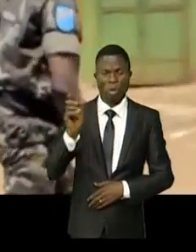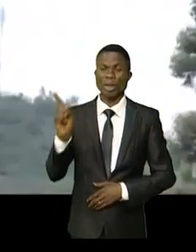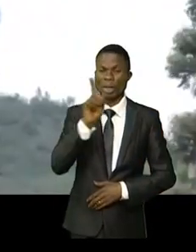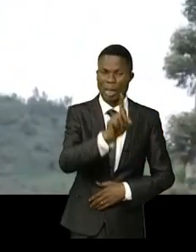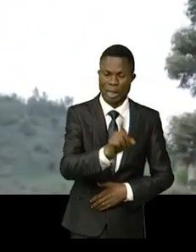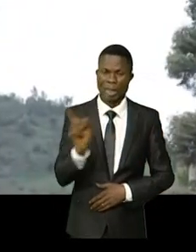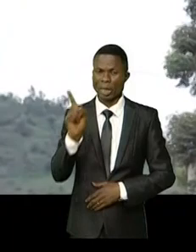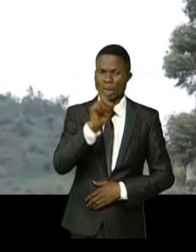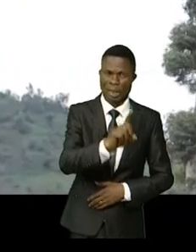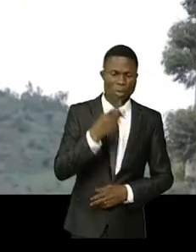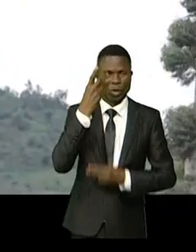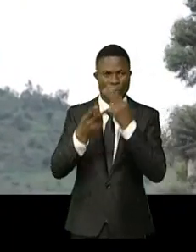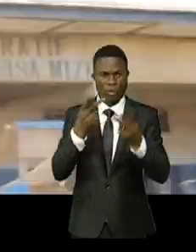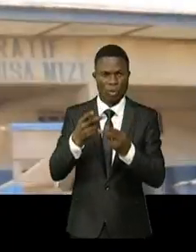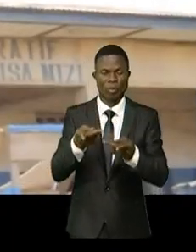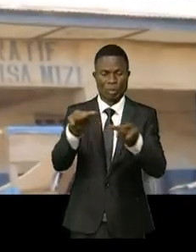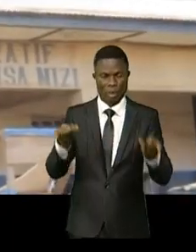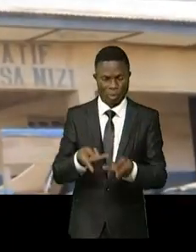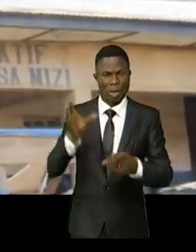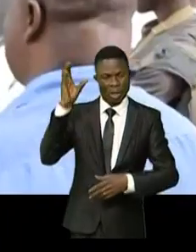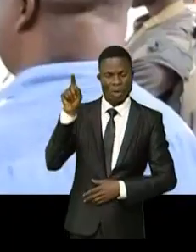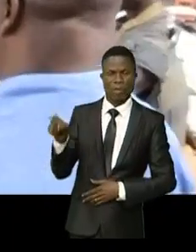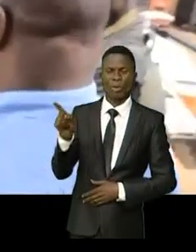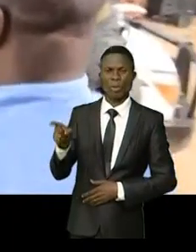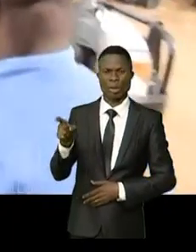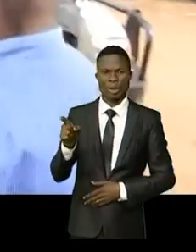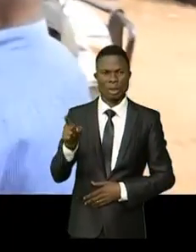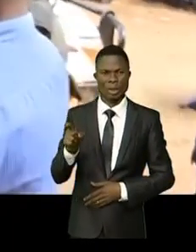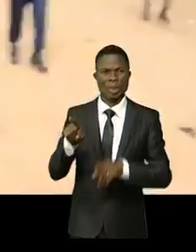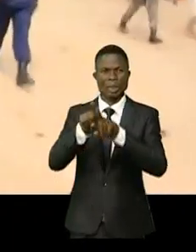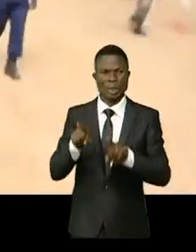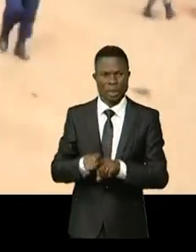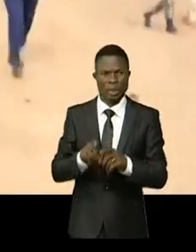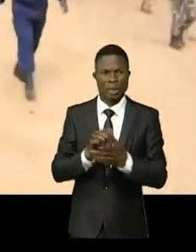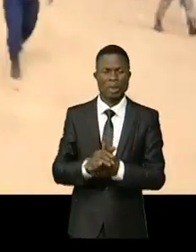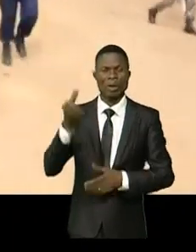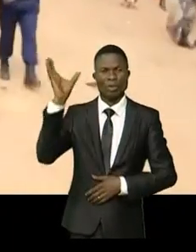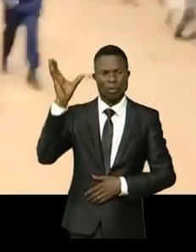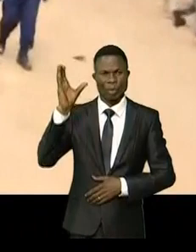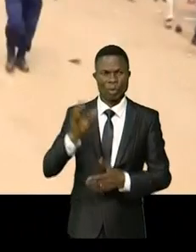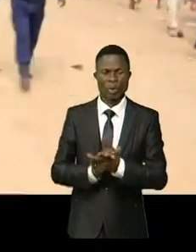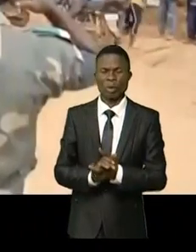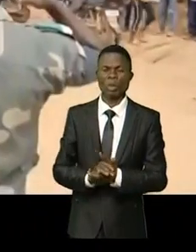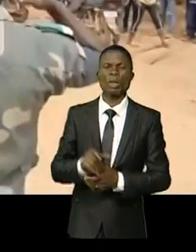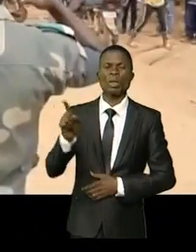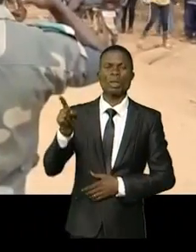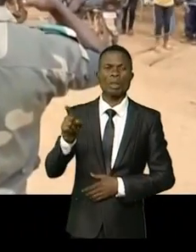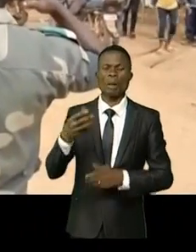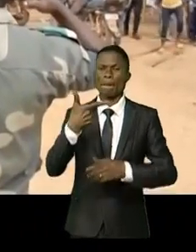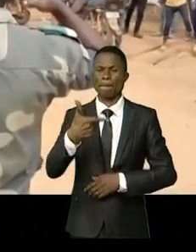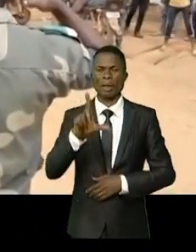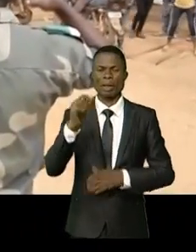tour à tour à Nizi, chef-lieu de la chefferie de Wambisa, et à Igabarrière, de la chefferie de Bayamabaguru, le